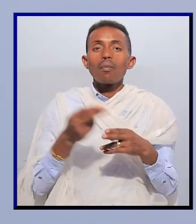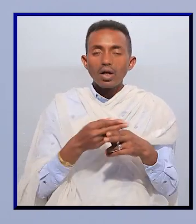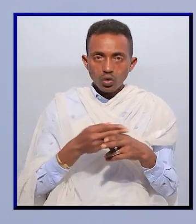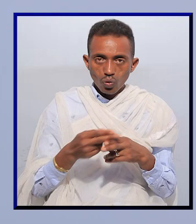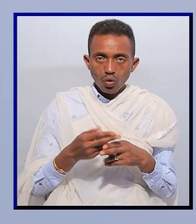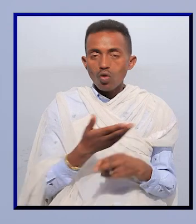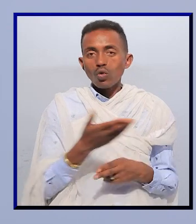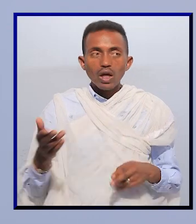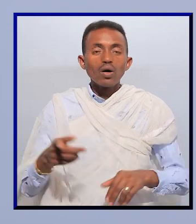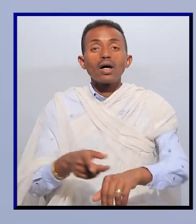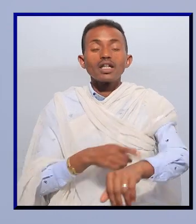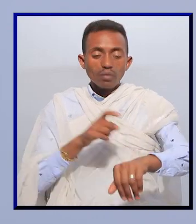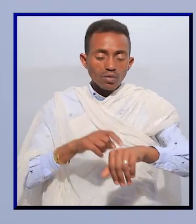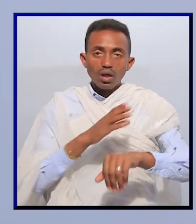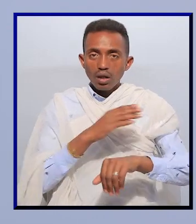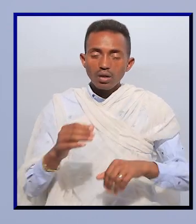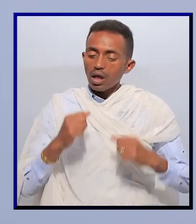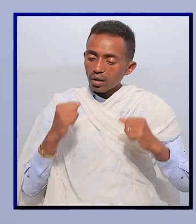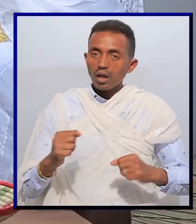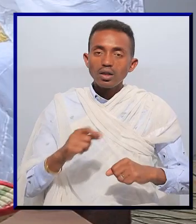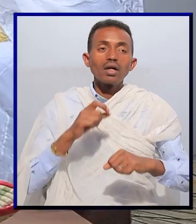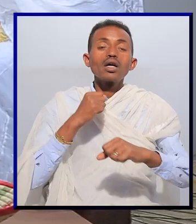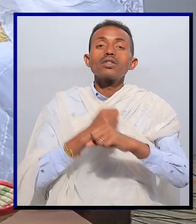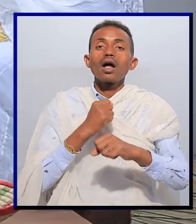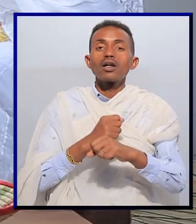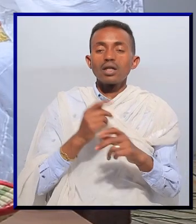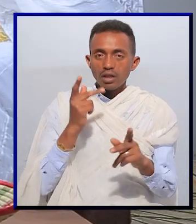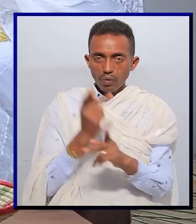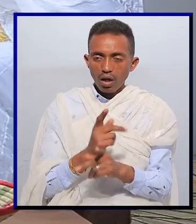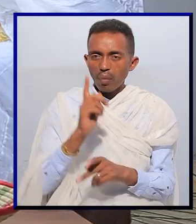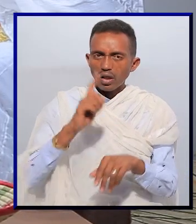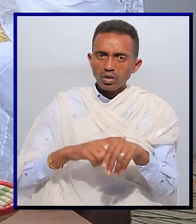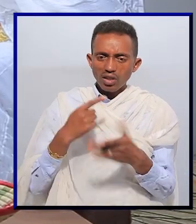ምለው። ያው ጉዳዩ ረጅም ጊዜና ጠንከር ያለ ስራ የሚጠይቅ ነው።